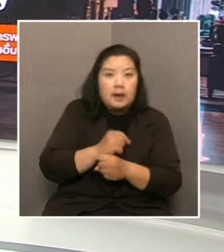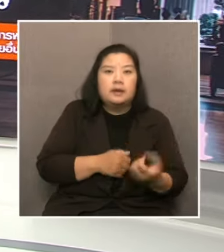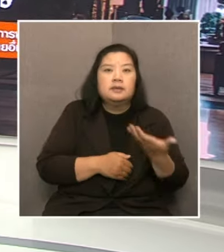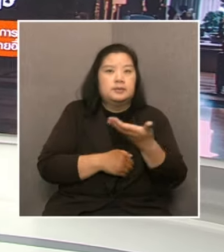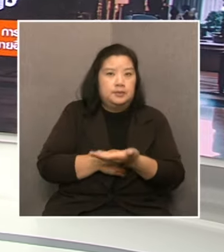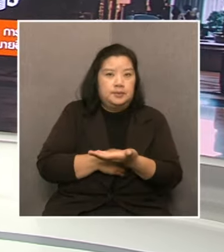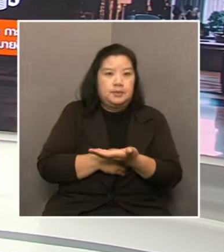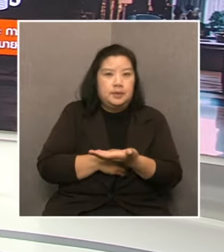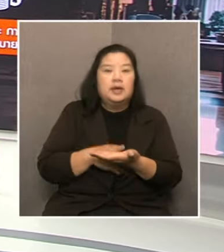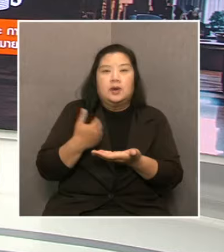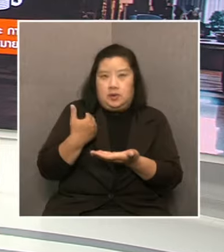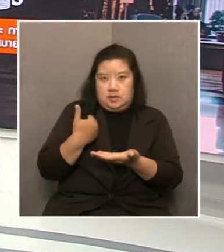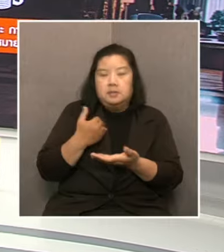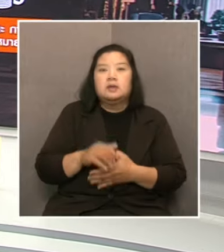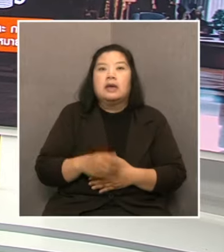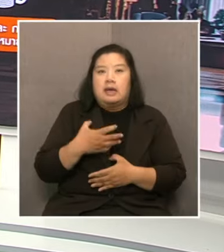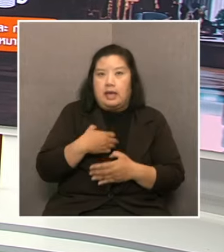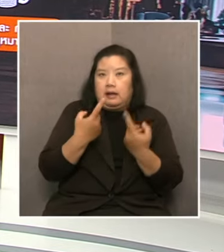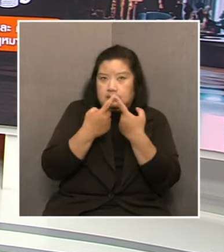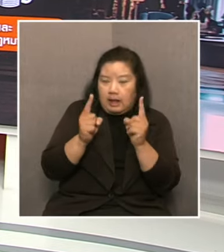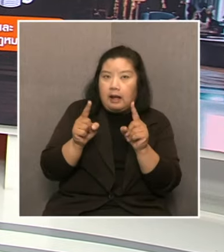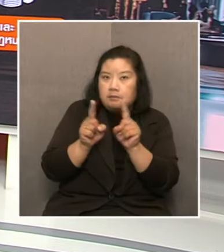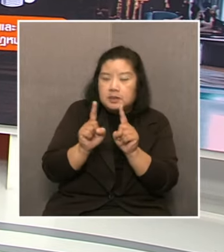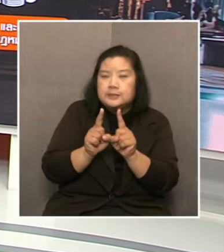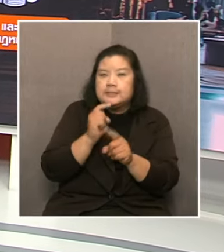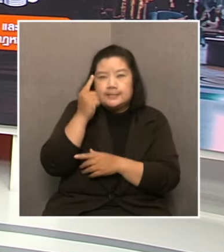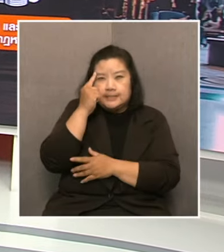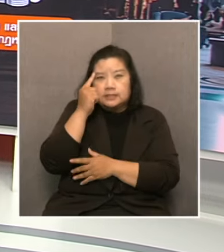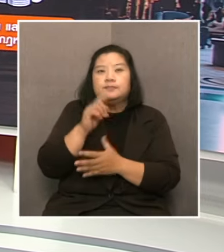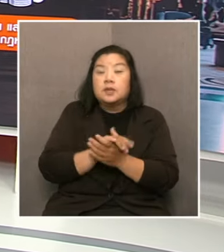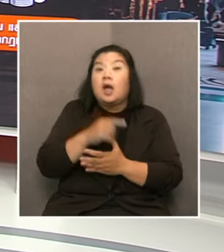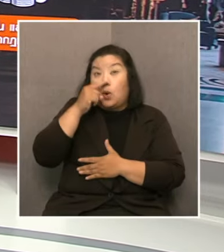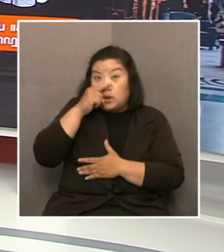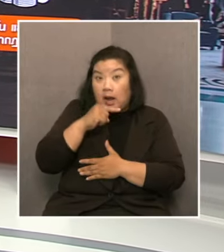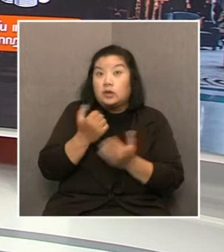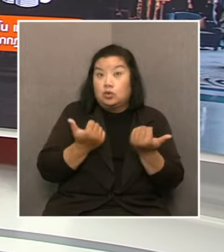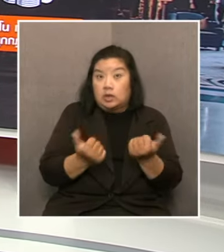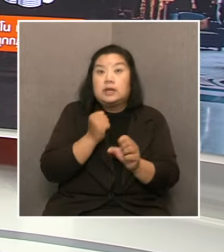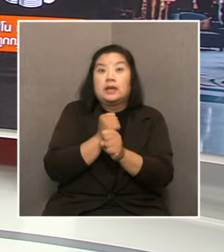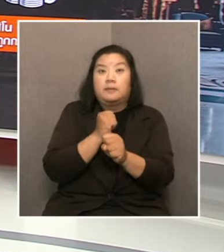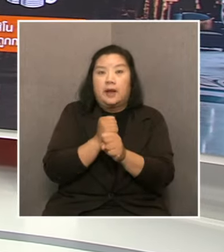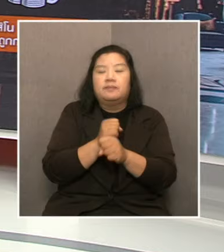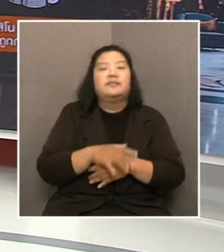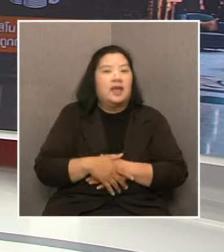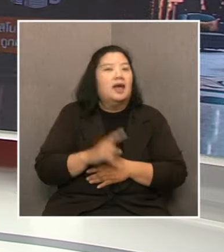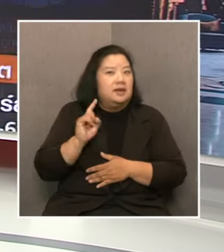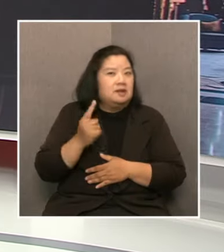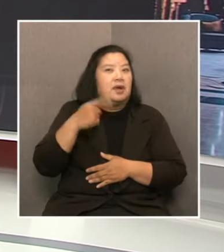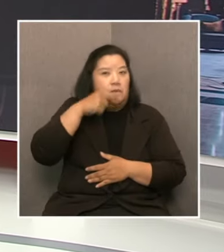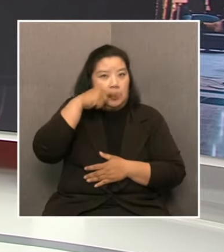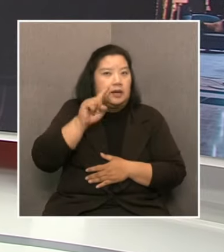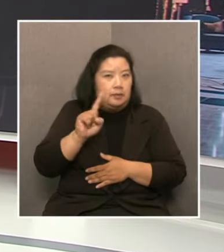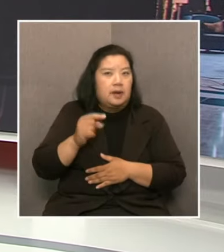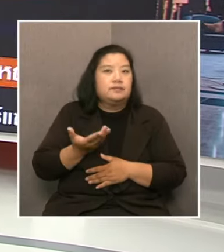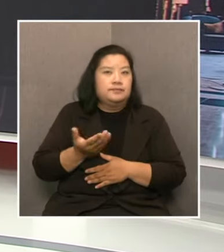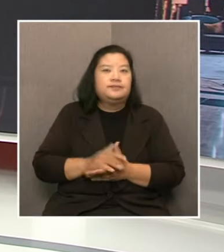ต้นนะครับในการสร้างให้มีความแตกต่างแล้วก็มีความสมบูรณ์นะครับสำหรับในประเทศไทยบ้านเรานะครับผมอ่ะไปต่อสำหรับแนวคิดเลยนะครับนี่